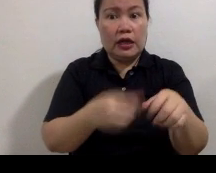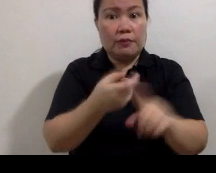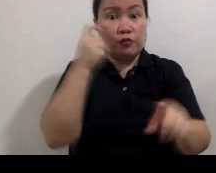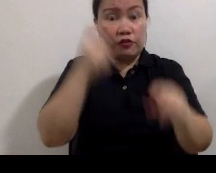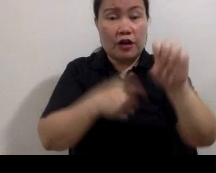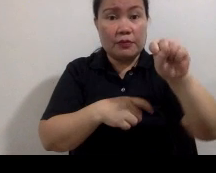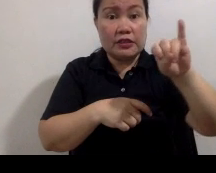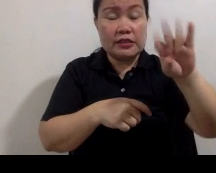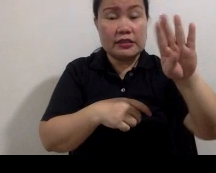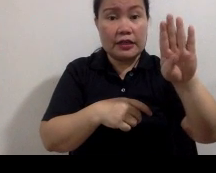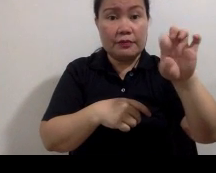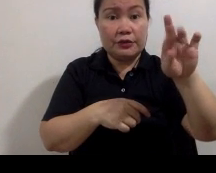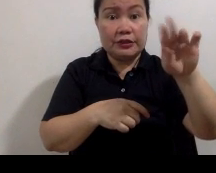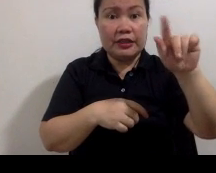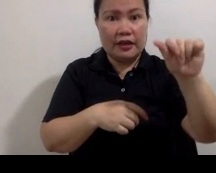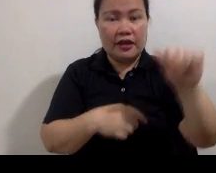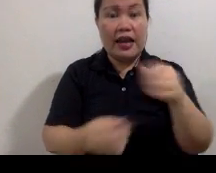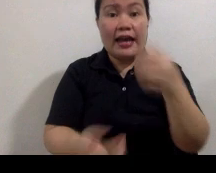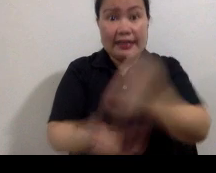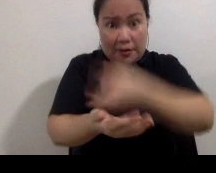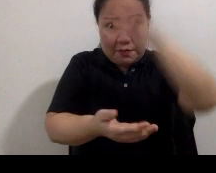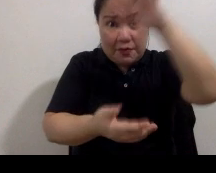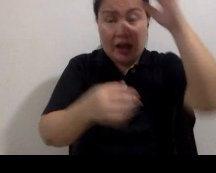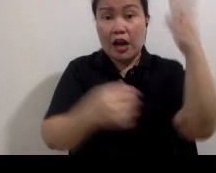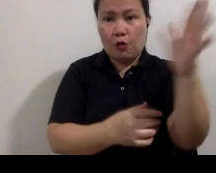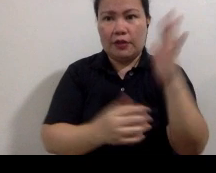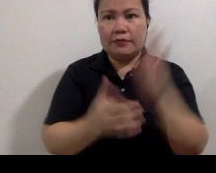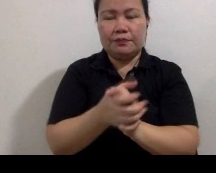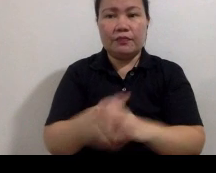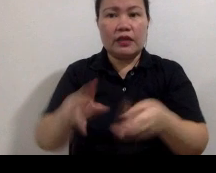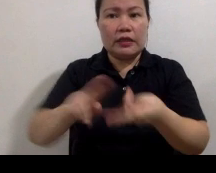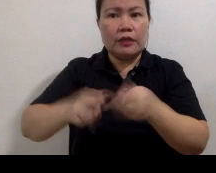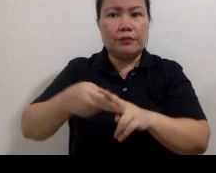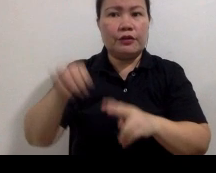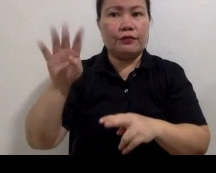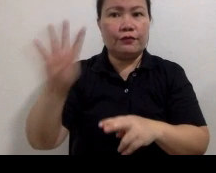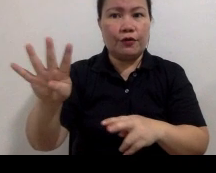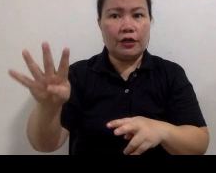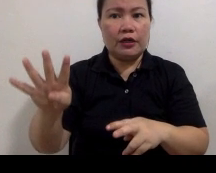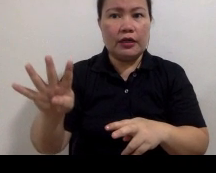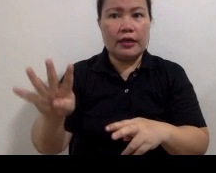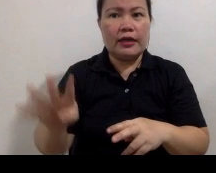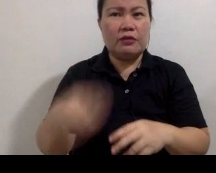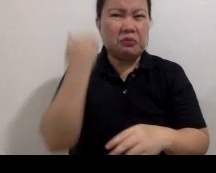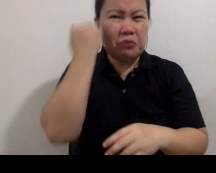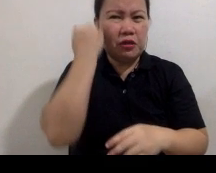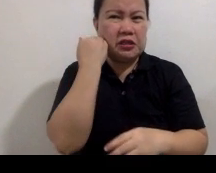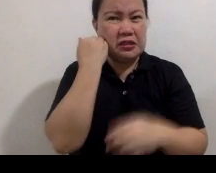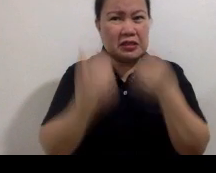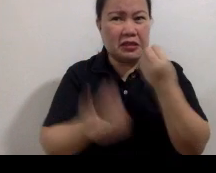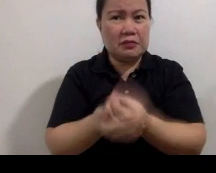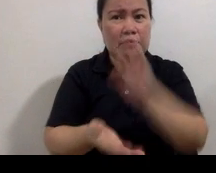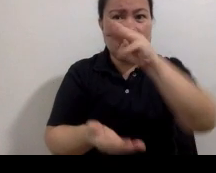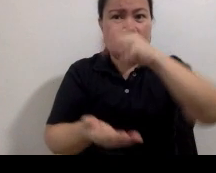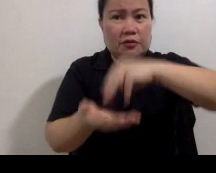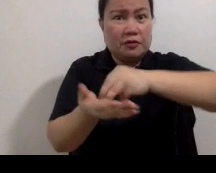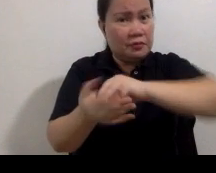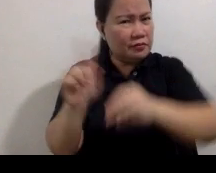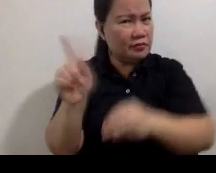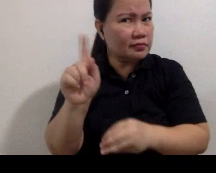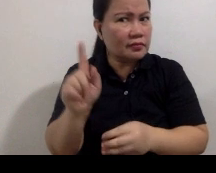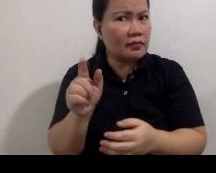Magaling, yamang gubat. Okay, number 4. Salat sa yamang mineral ang bansang